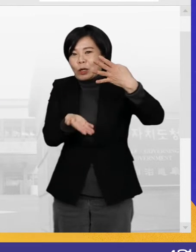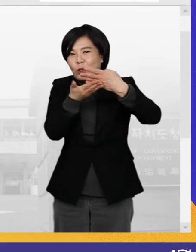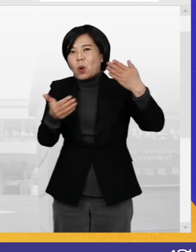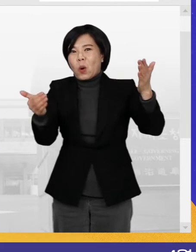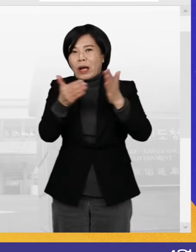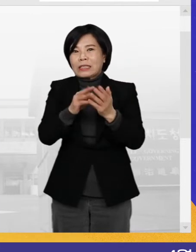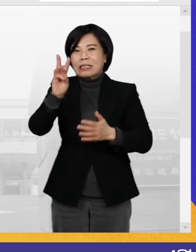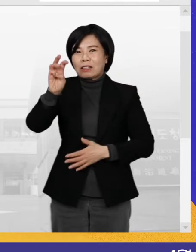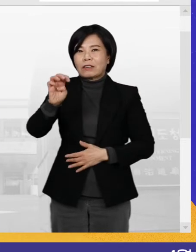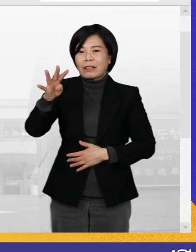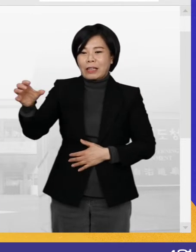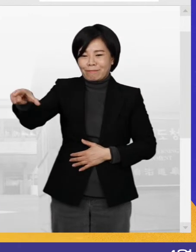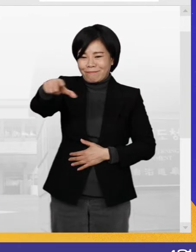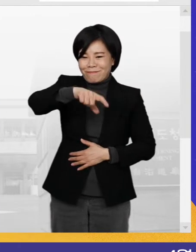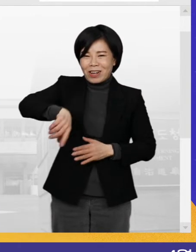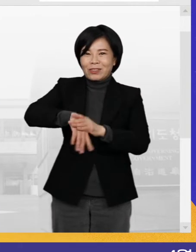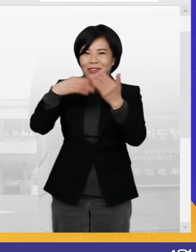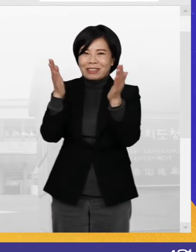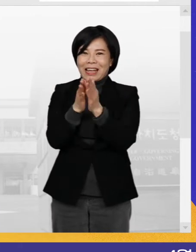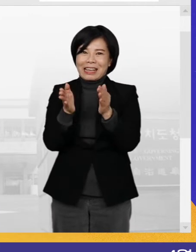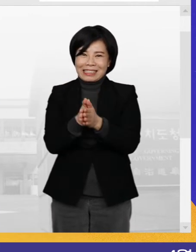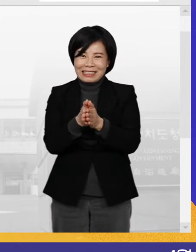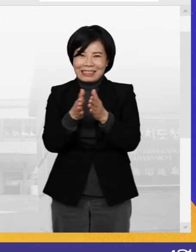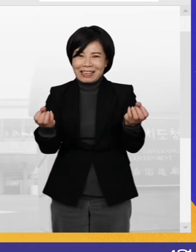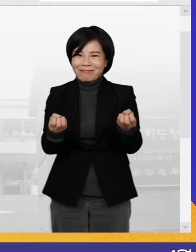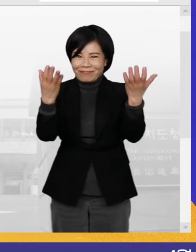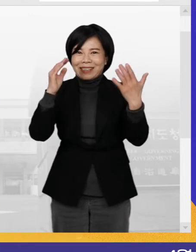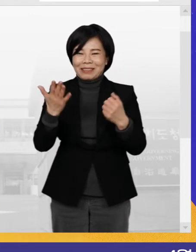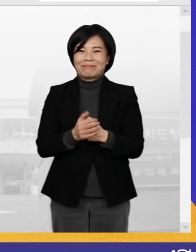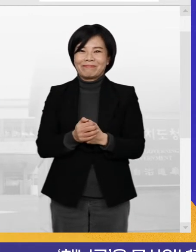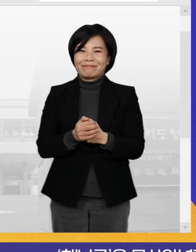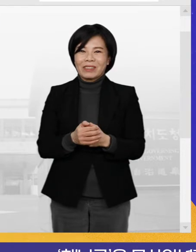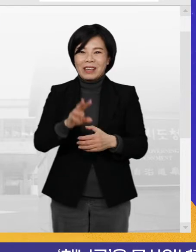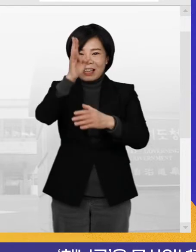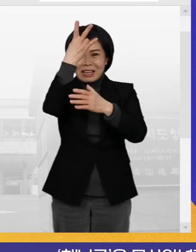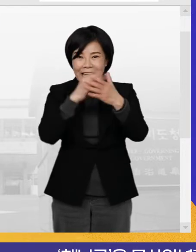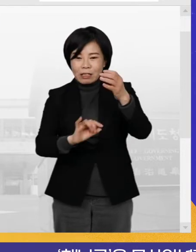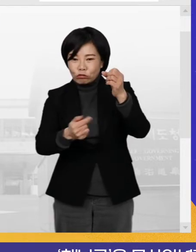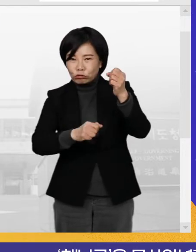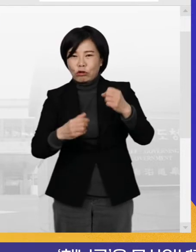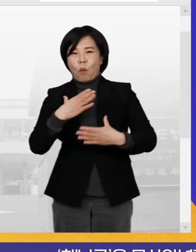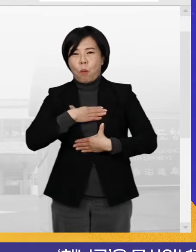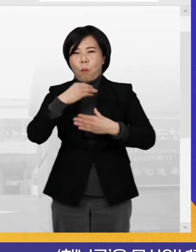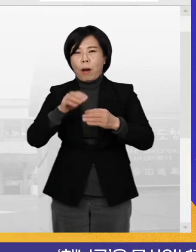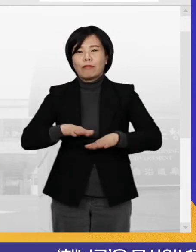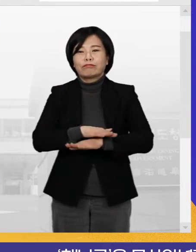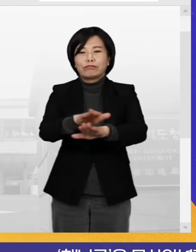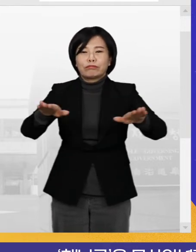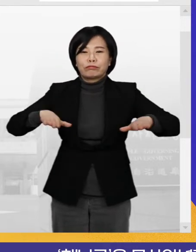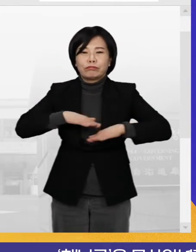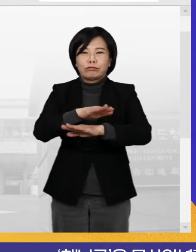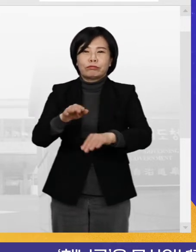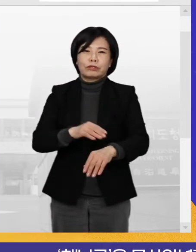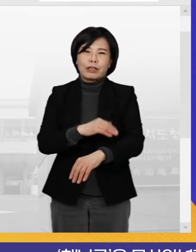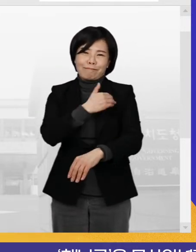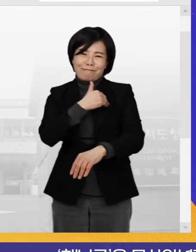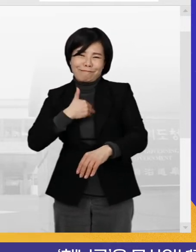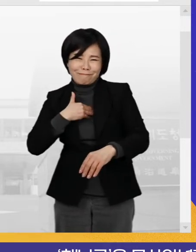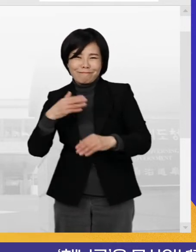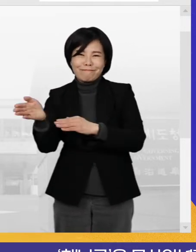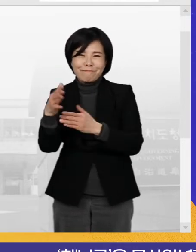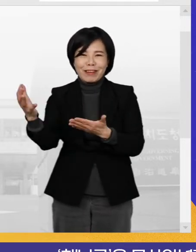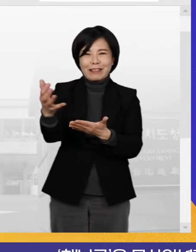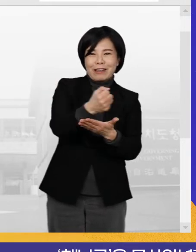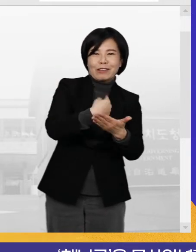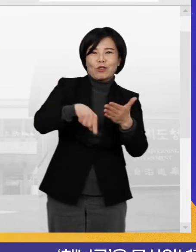초까지 도내 34개 어촌계에서 봉행한다고 밝혔습니다. 해녀굿은 무사한 영한 물질과 풍어를 기원하기